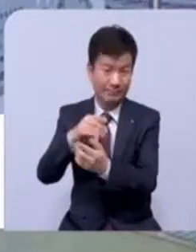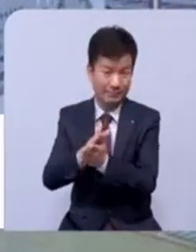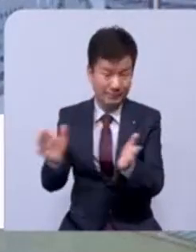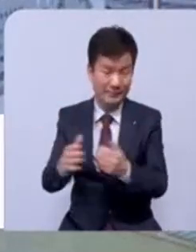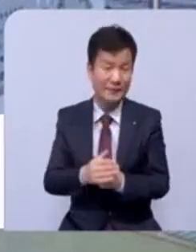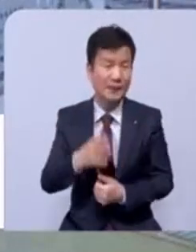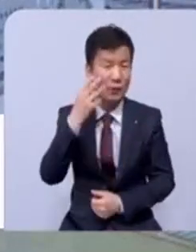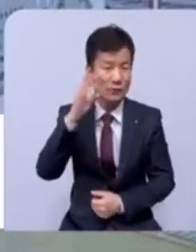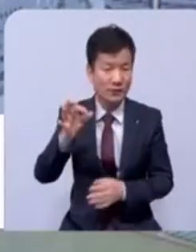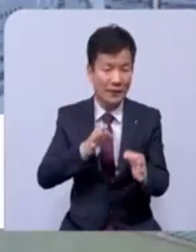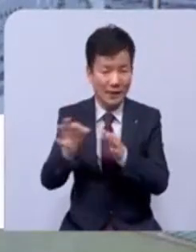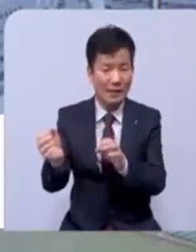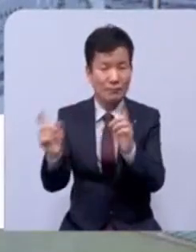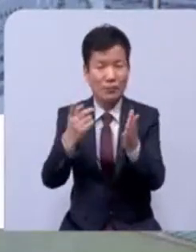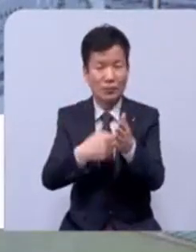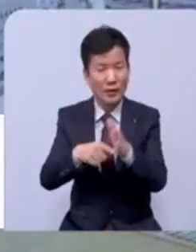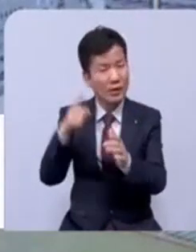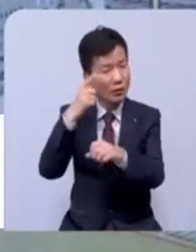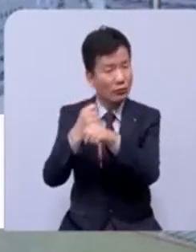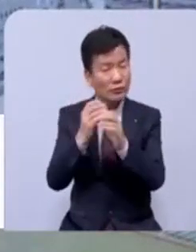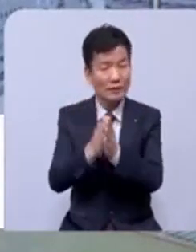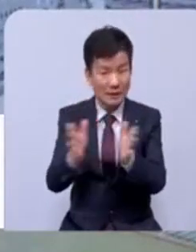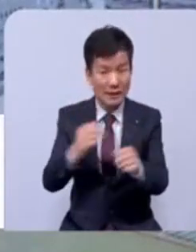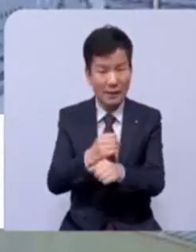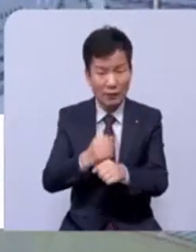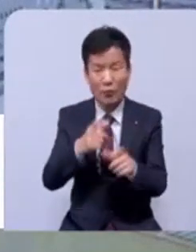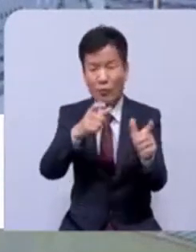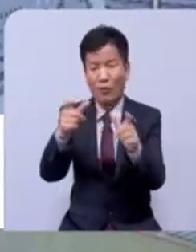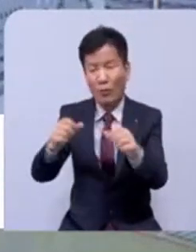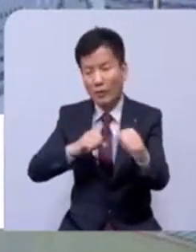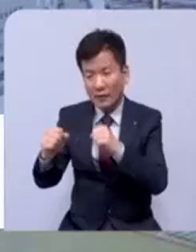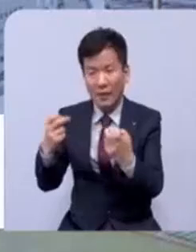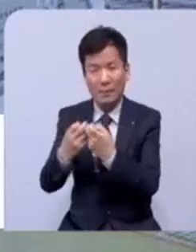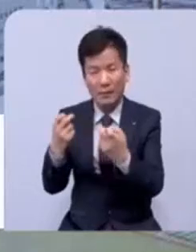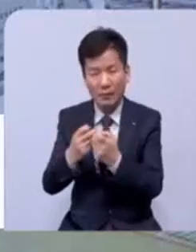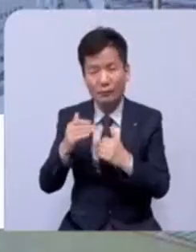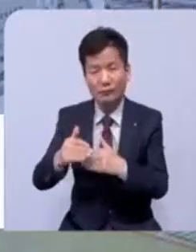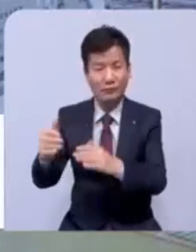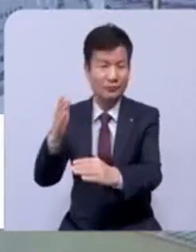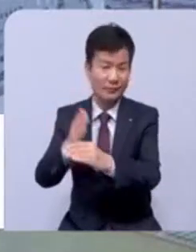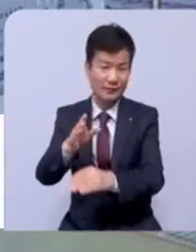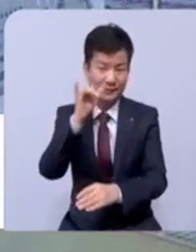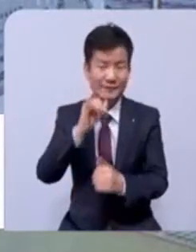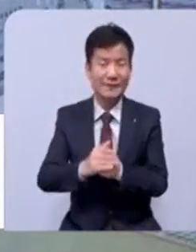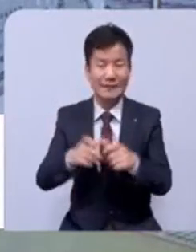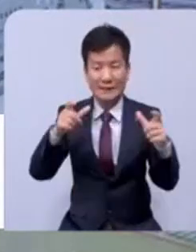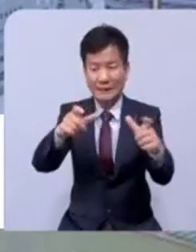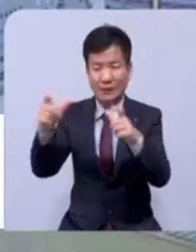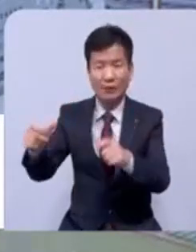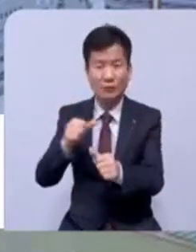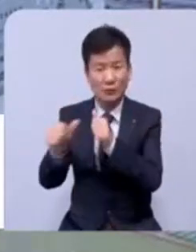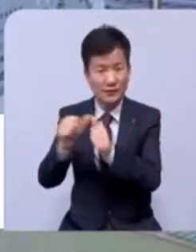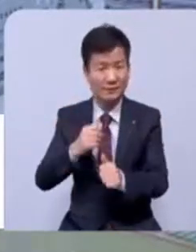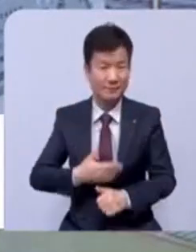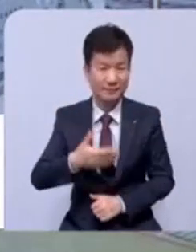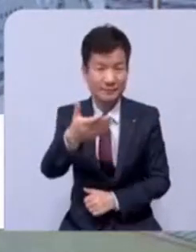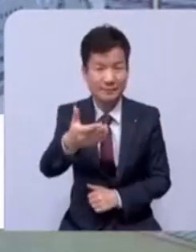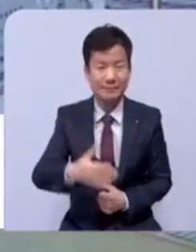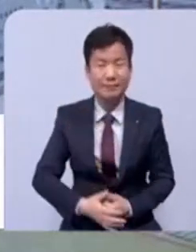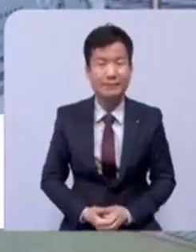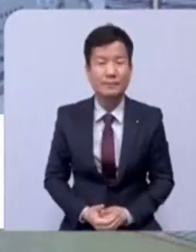옥천읍 상권을 살리기 위한 연구 용역을 마치고 권역별 활성화 전략을 세웠습니다. 지역별 주요 소식 송근섭 기자가